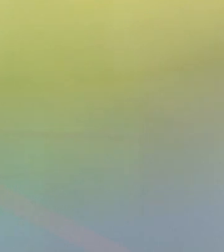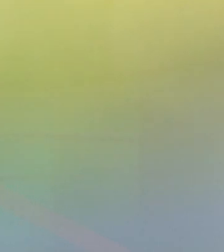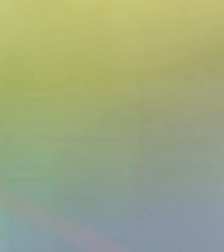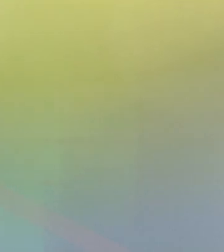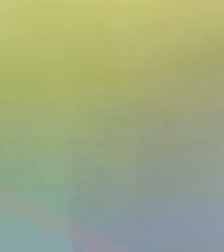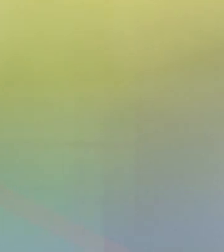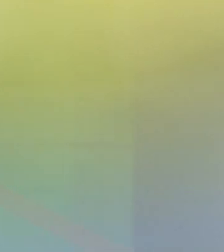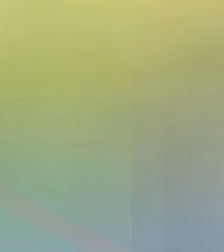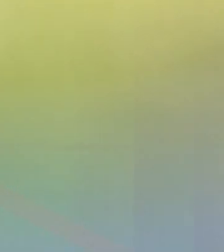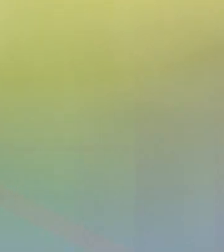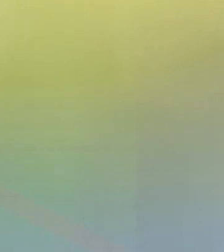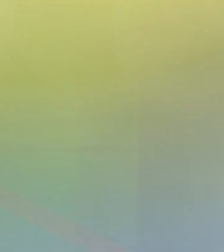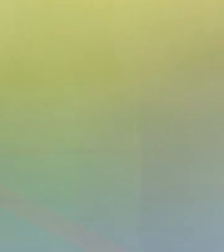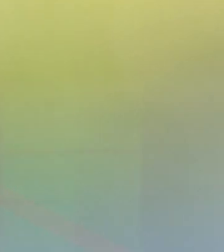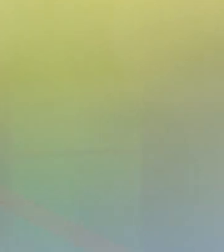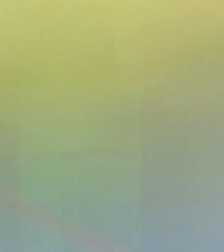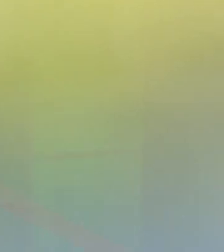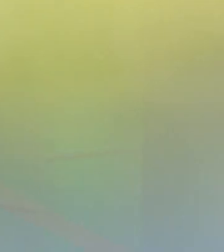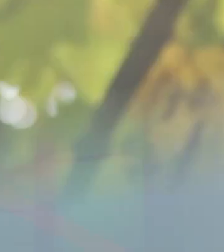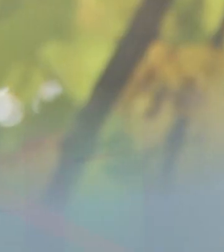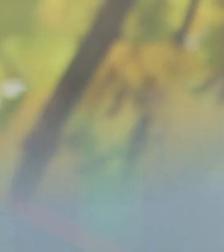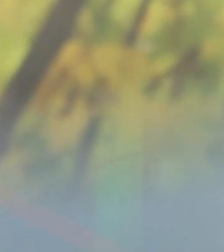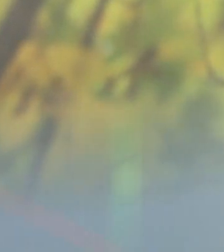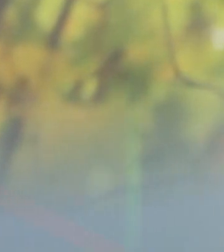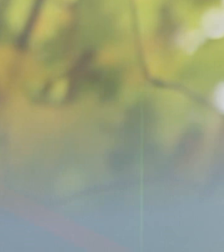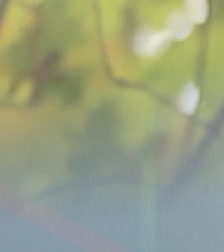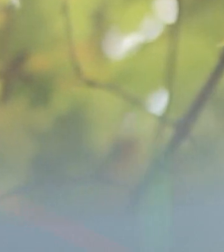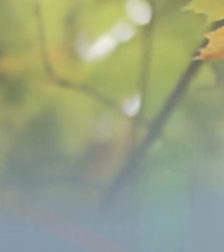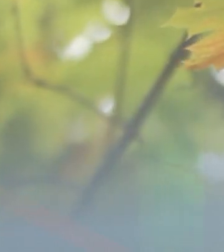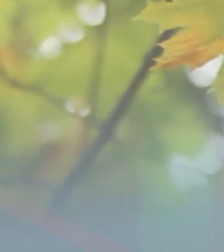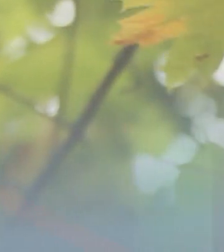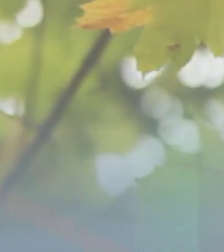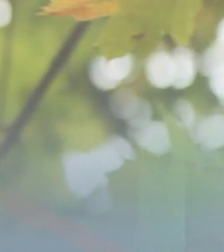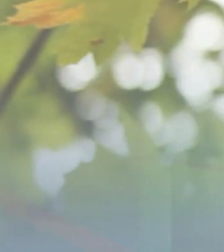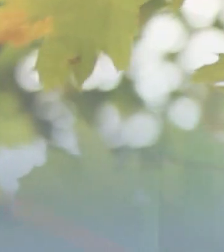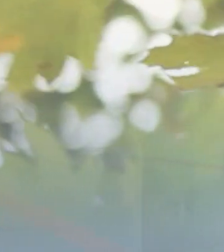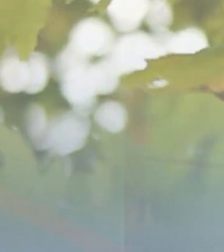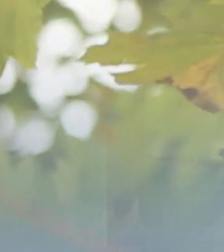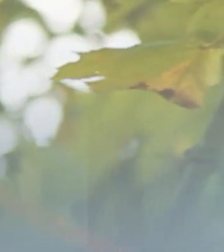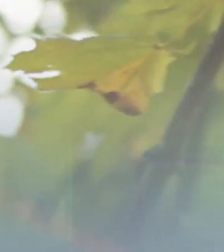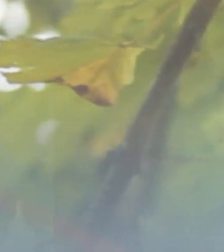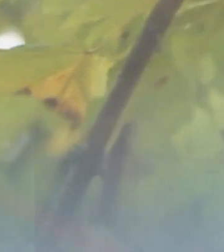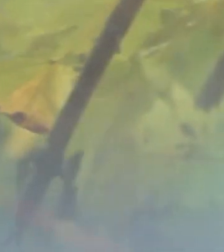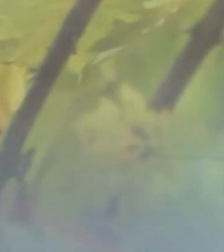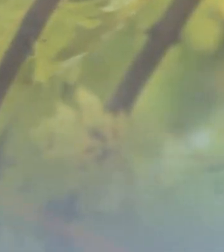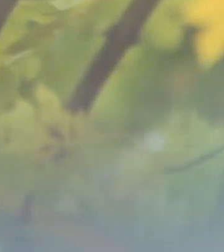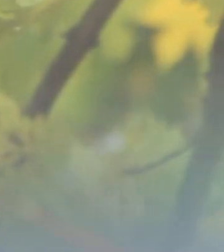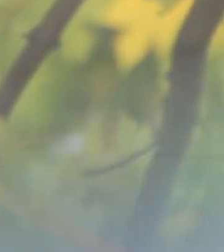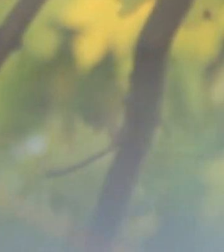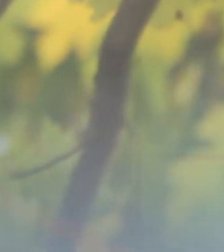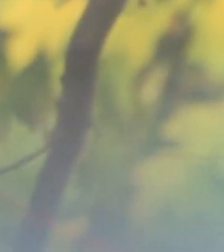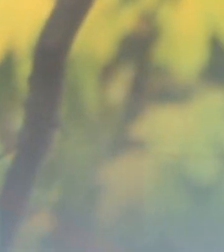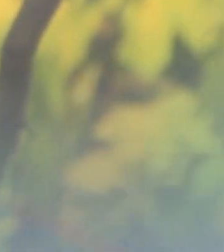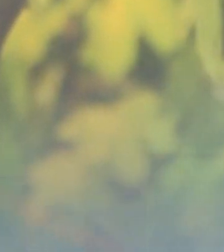належыць 1989 году. У районных цэнтрах найхаладней 23 кастрычніка было ў Навагрудку